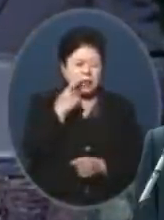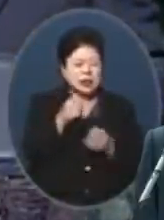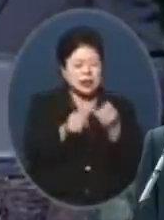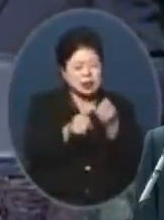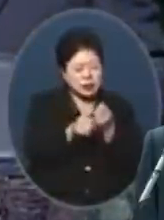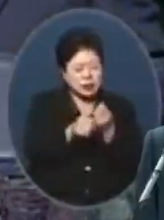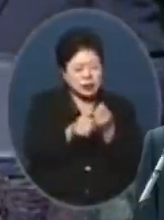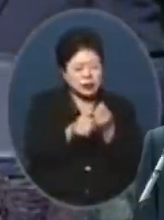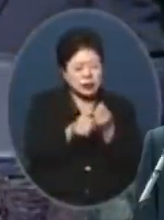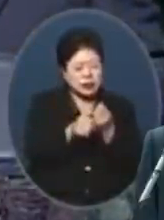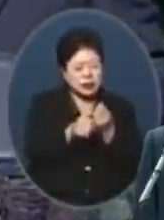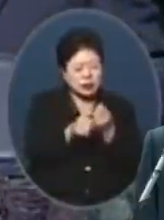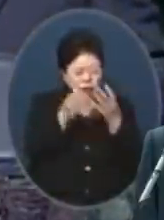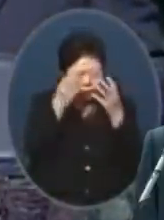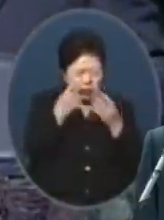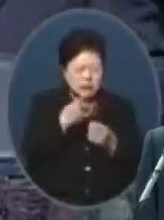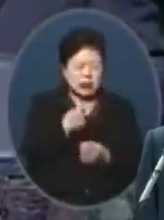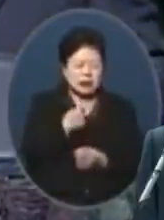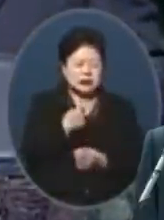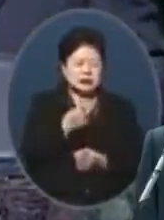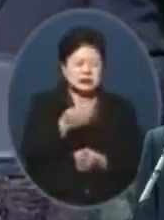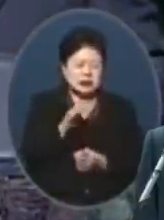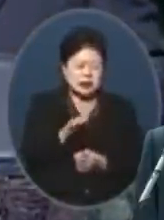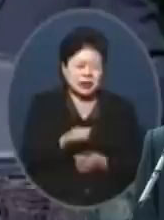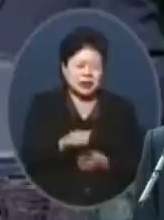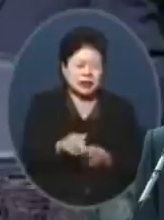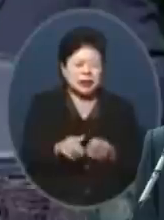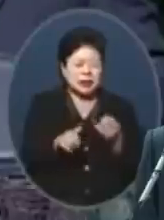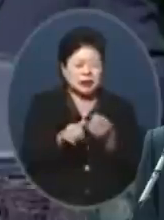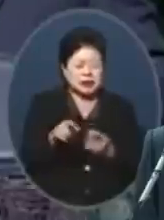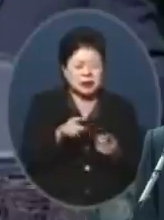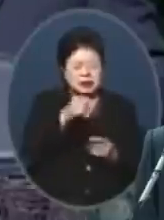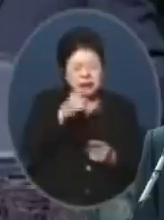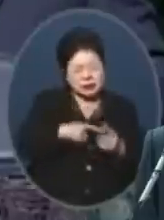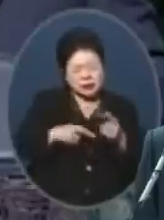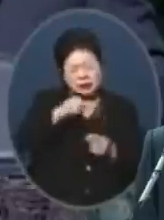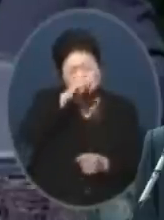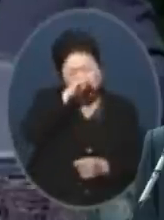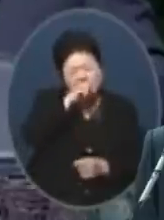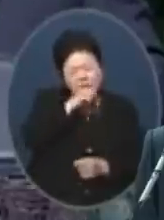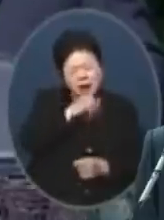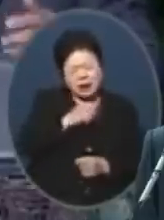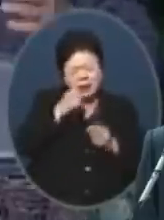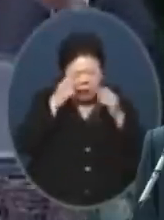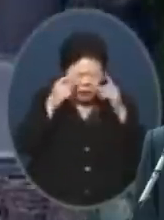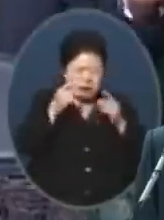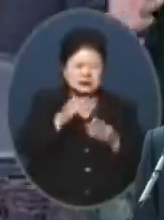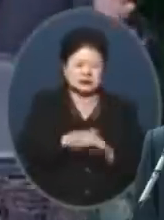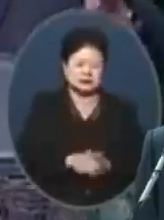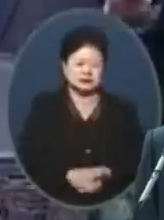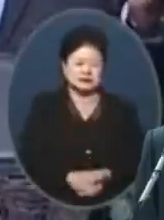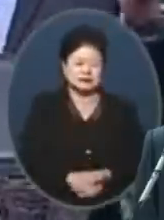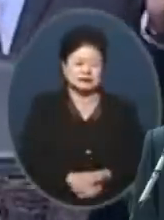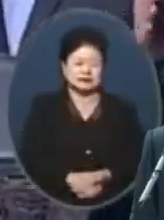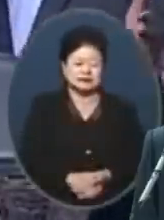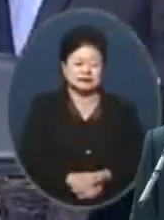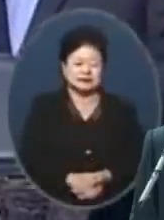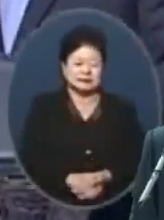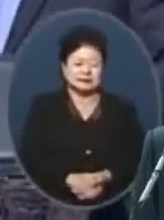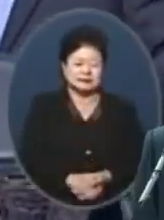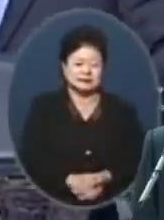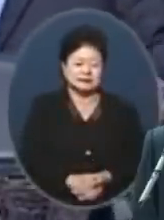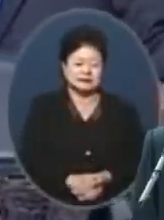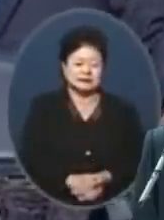결혼해서 고통은 당했지만 결혼해서 사는 게 좋은 것을 발견했습니다. So after separated, the lady found